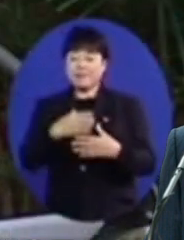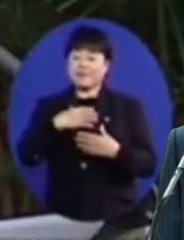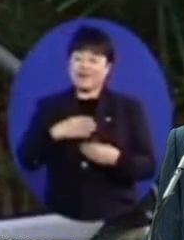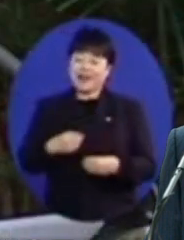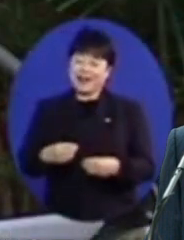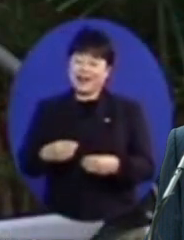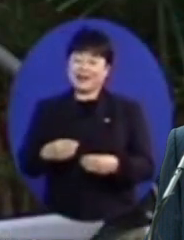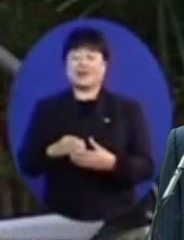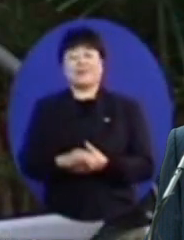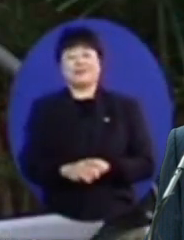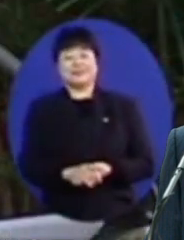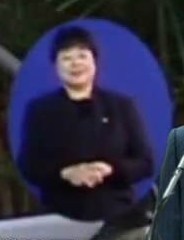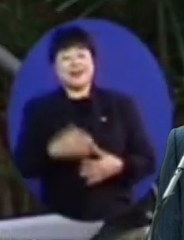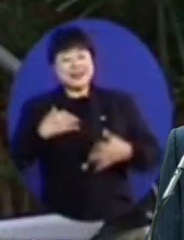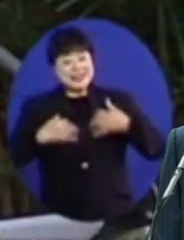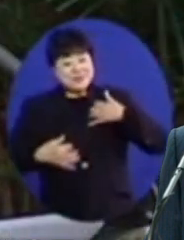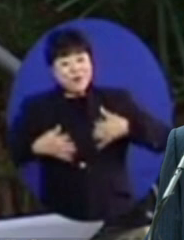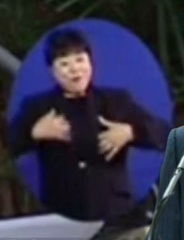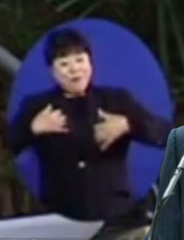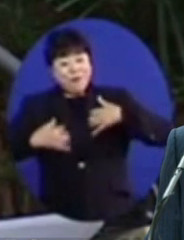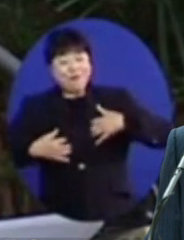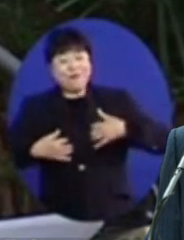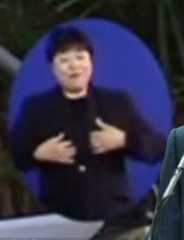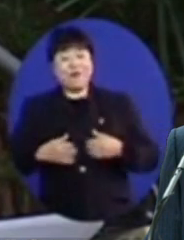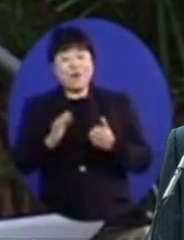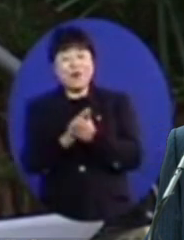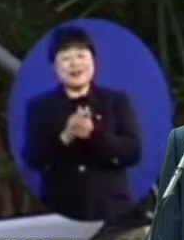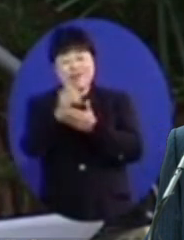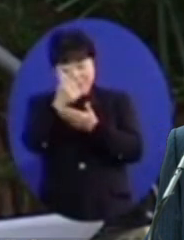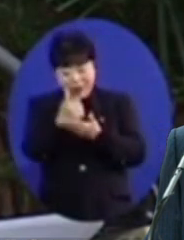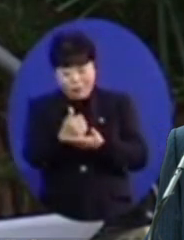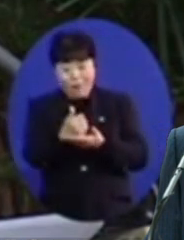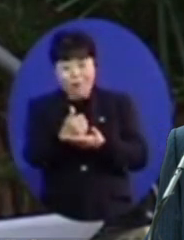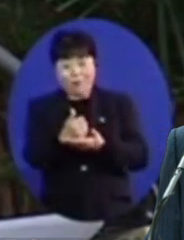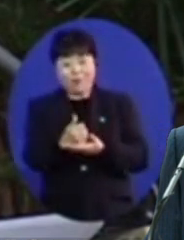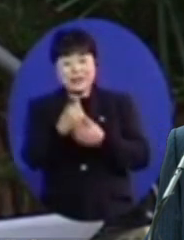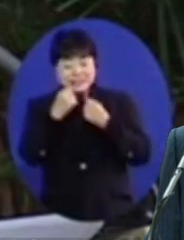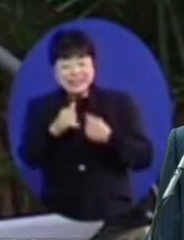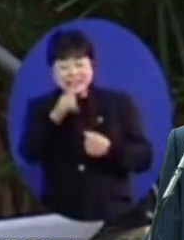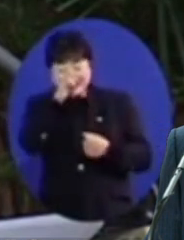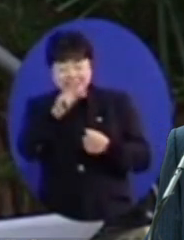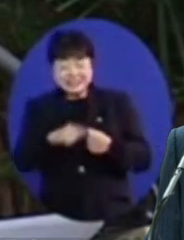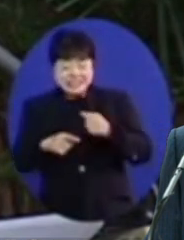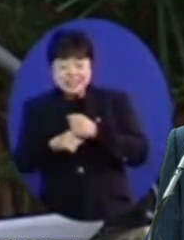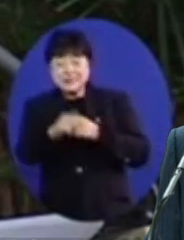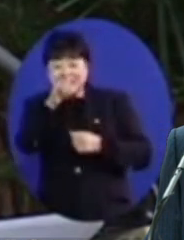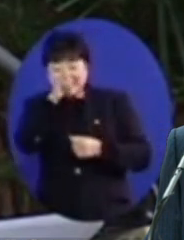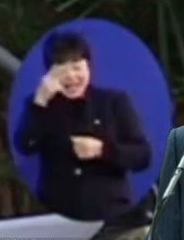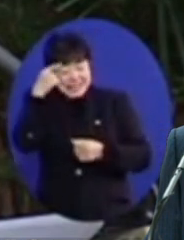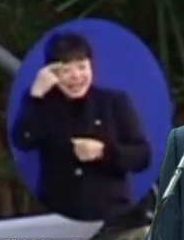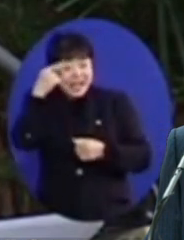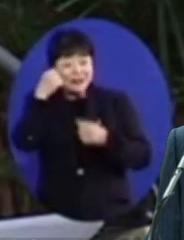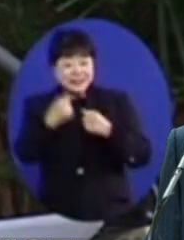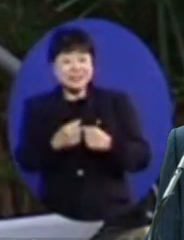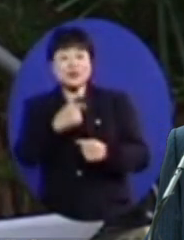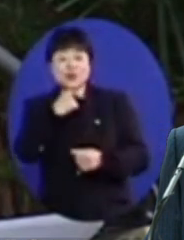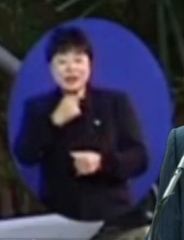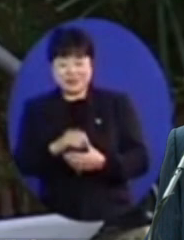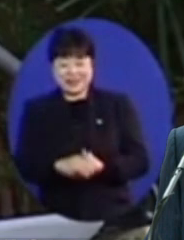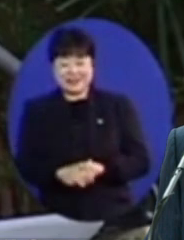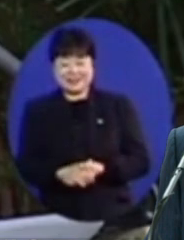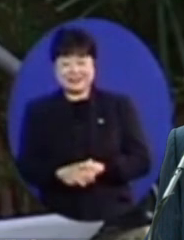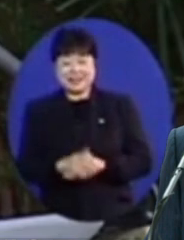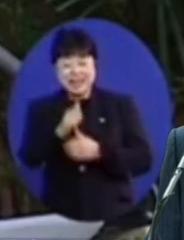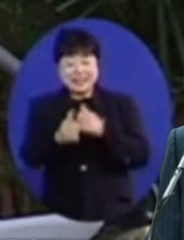평안하고 기쁘고 환영받고 살아있을 의미가 있다고 생각하면서 살기를 원하시는 것입니다